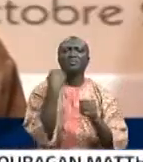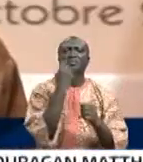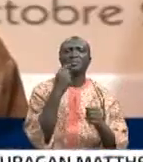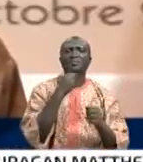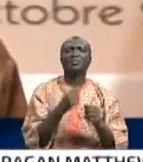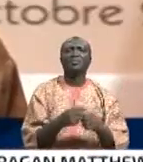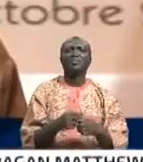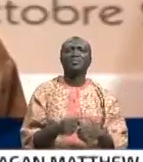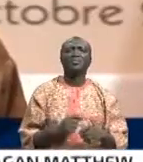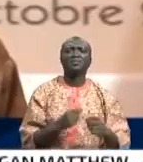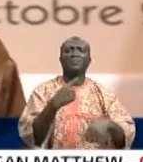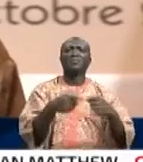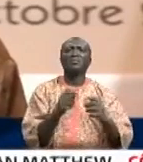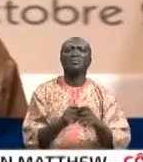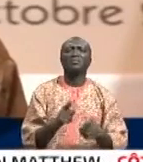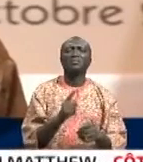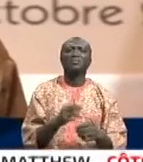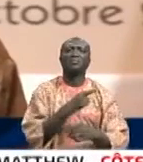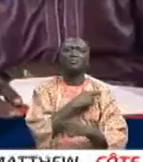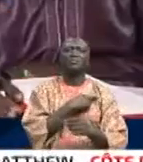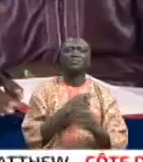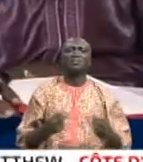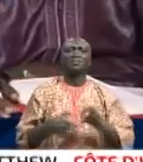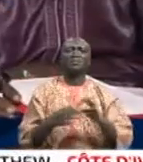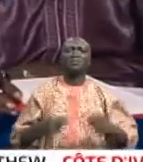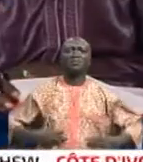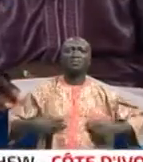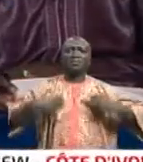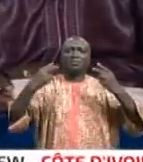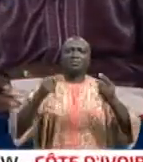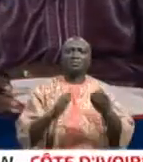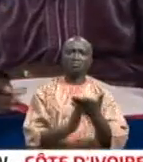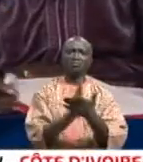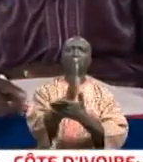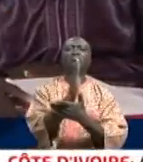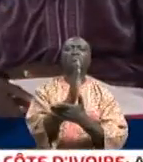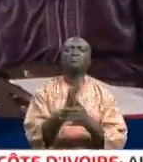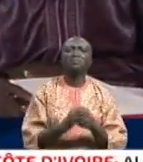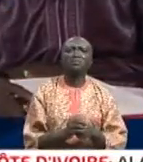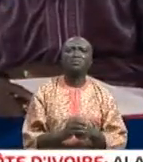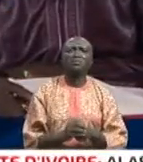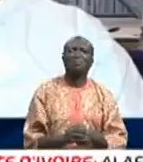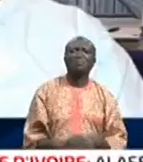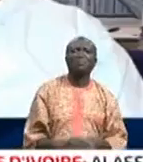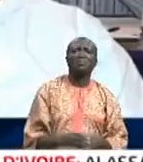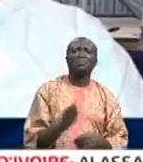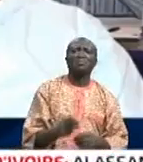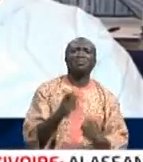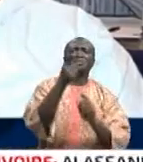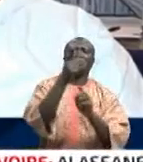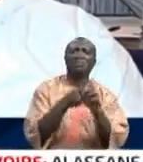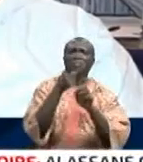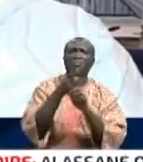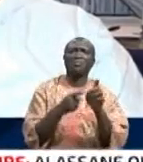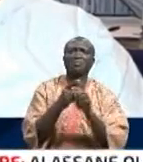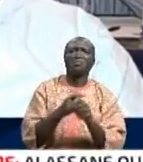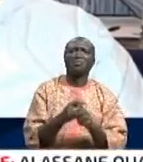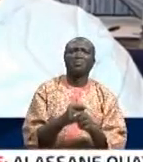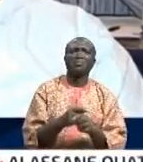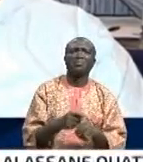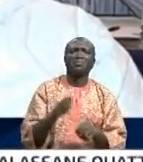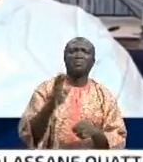de ressources pour vivre décemment le Sénégal va passer du business à la mensualisation des pensions de retraite